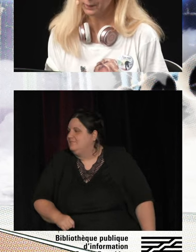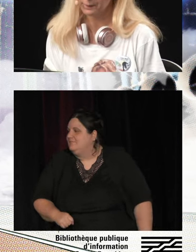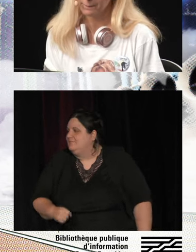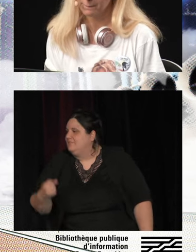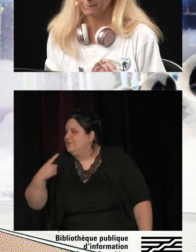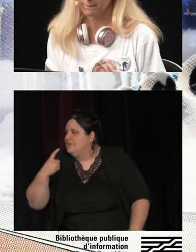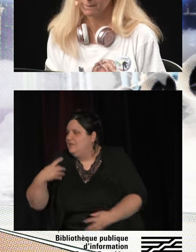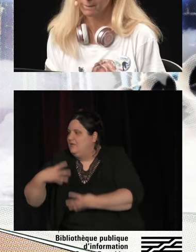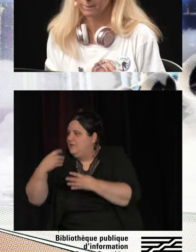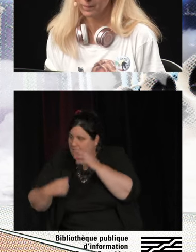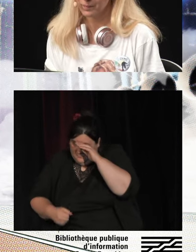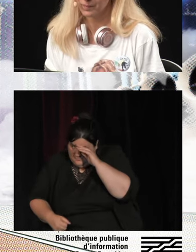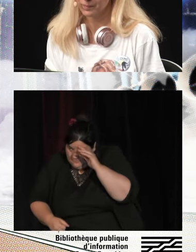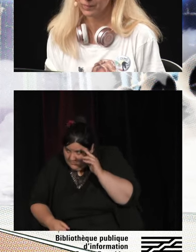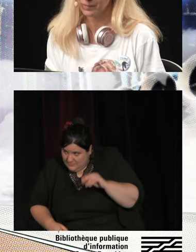Oui?